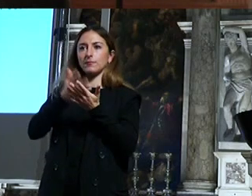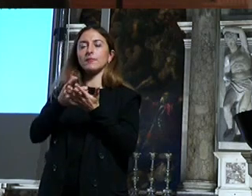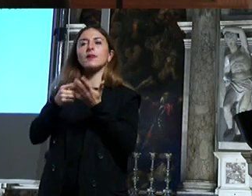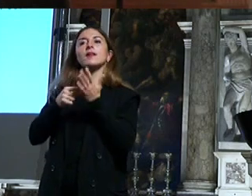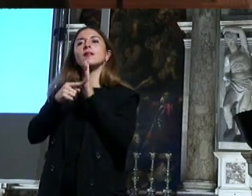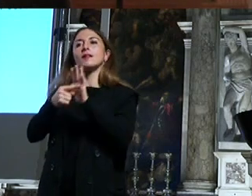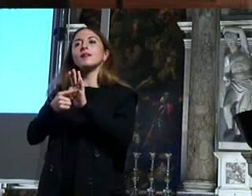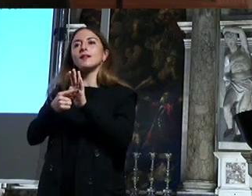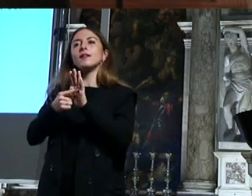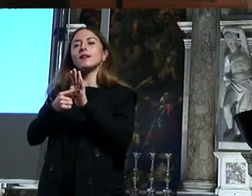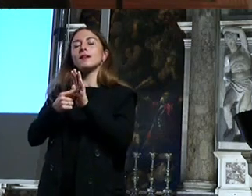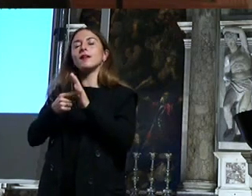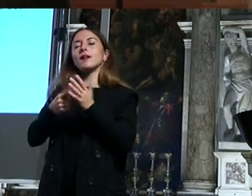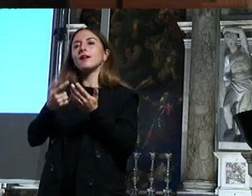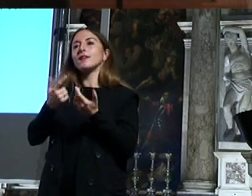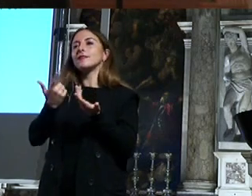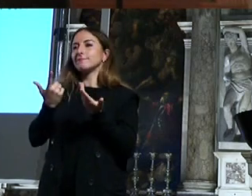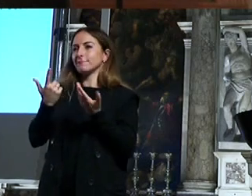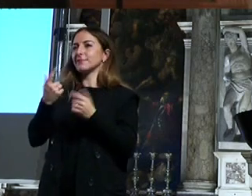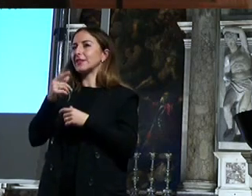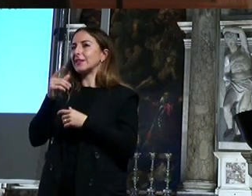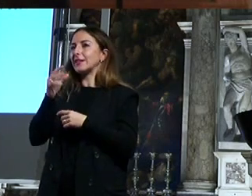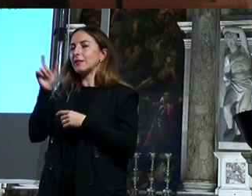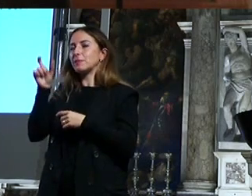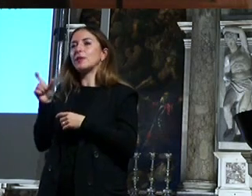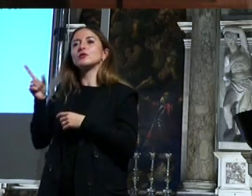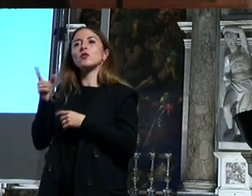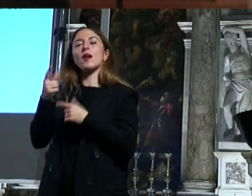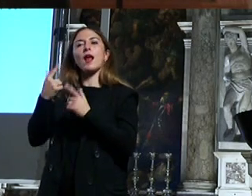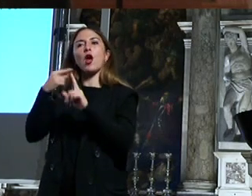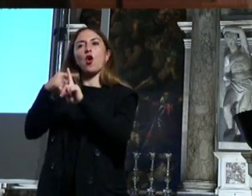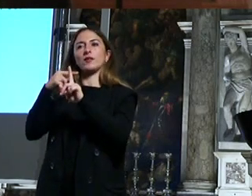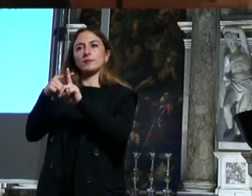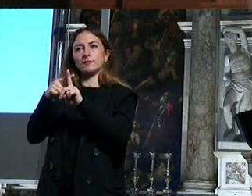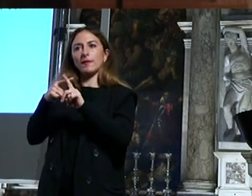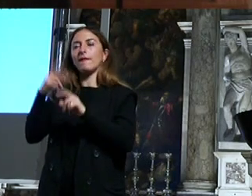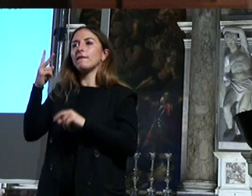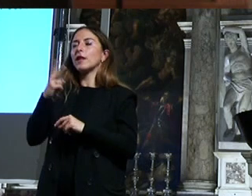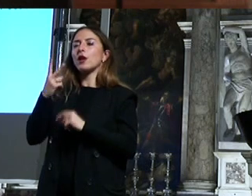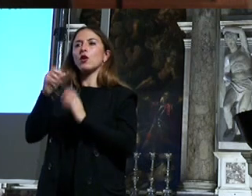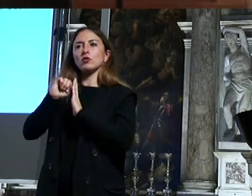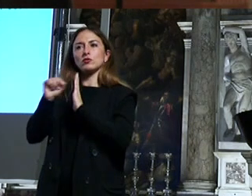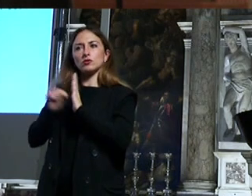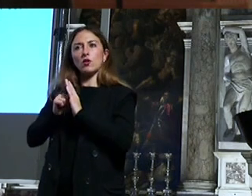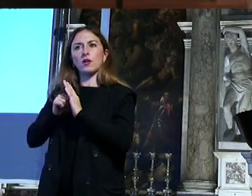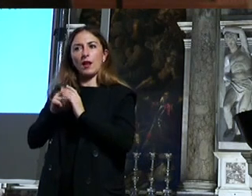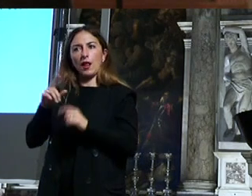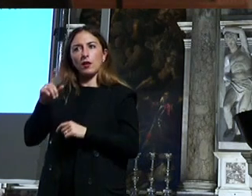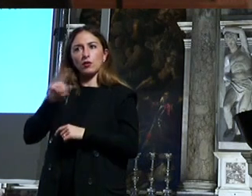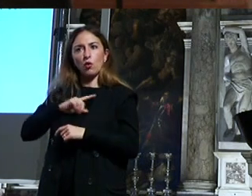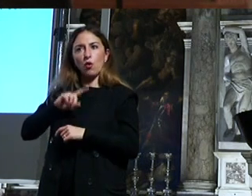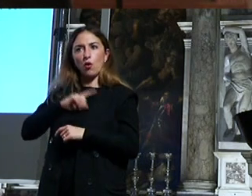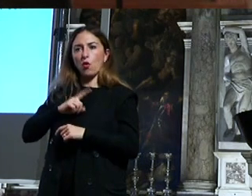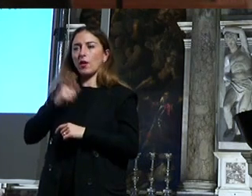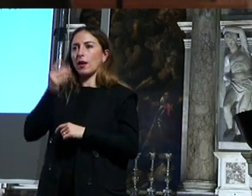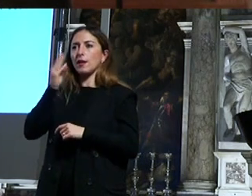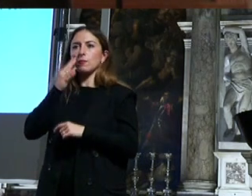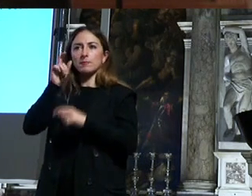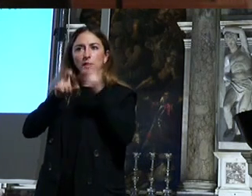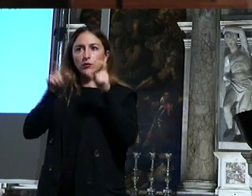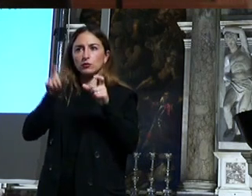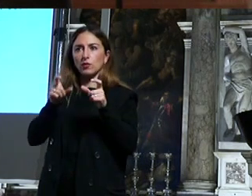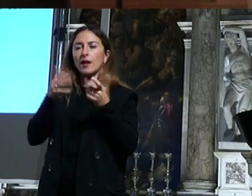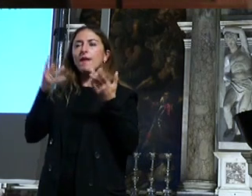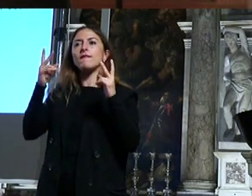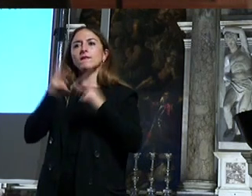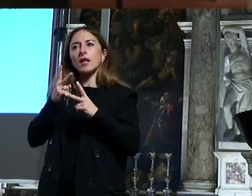e pieno di ottimismo. E di questa complessità che, nonostante l'immenso dolore che la storia e gli uomini arrecano all'umanità, può